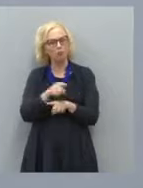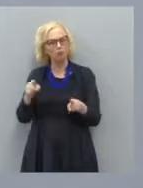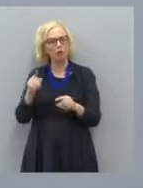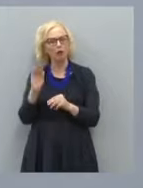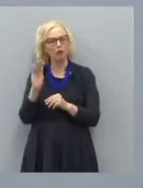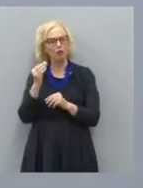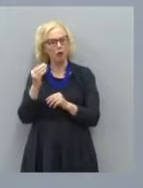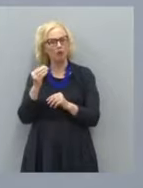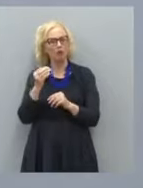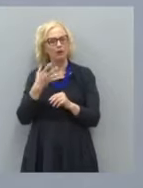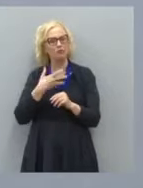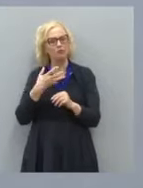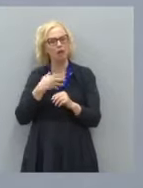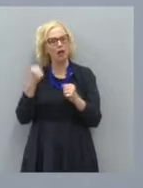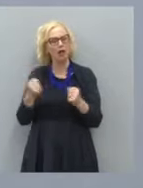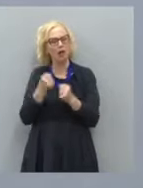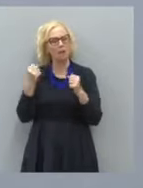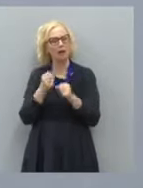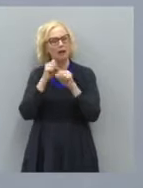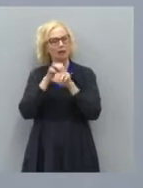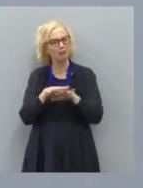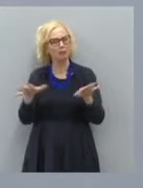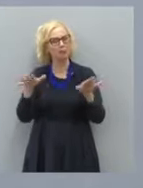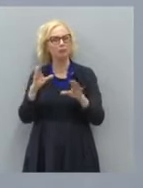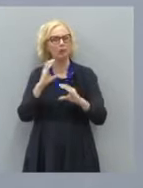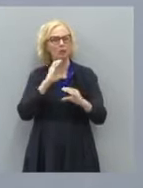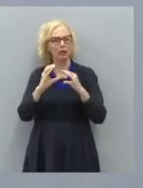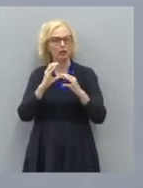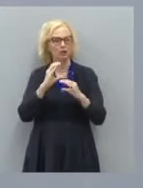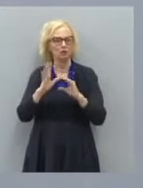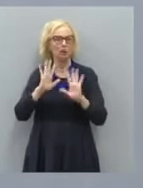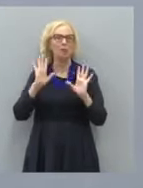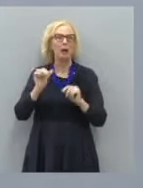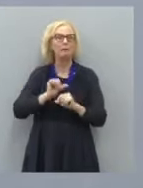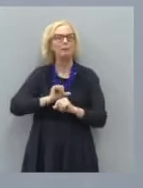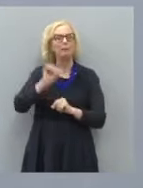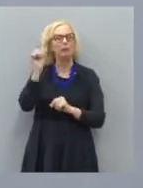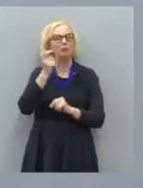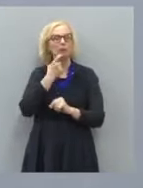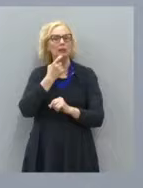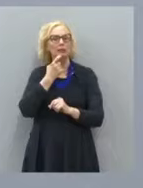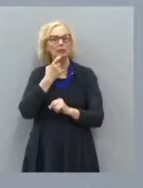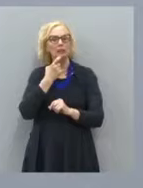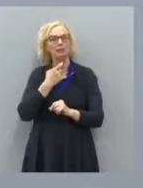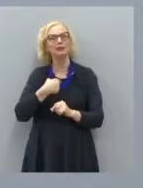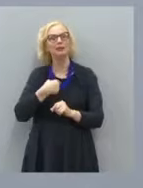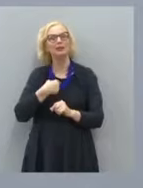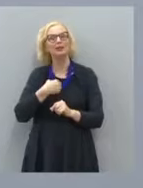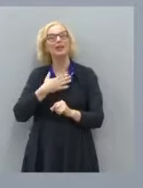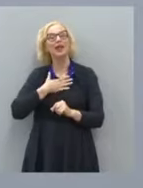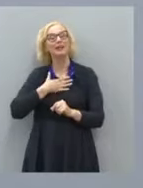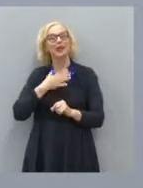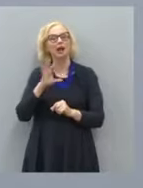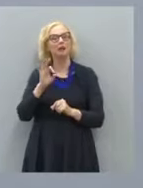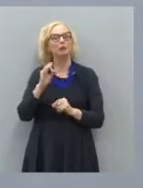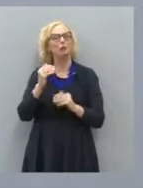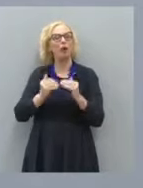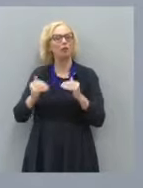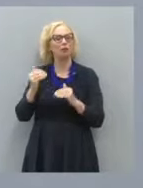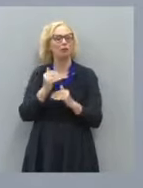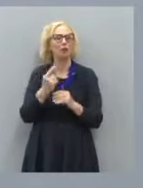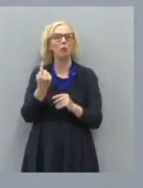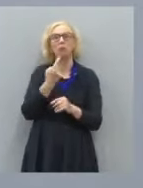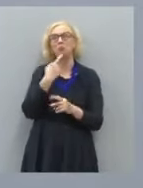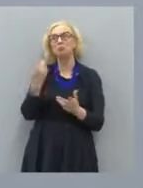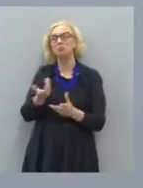campagna di comunicazione per la chat e ci preoccupa maggiormente è il tema degli ultracinquantenni perché 11 ma si tanto c'è tempo c'è tempo